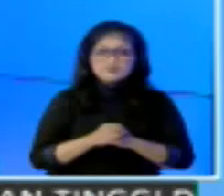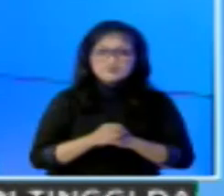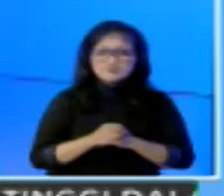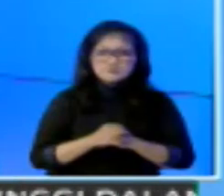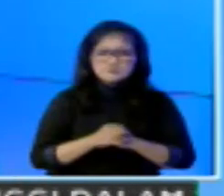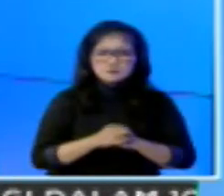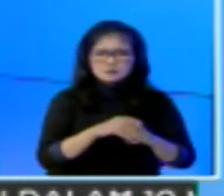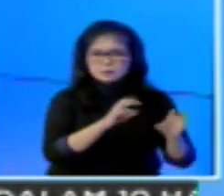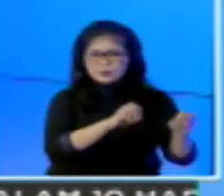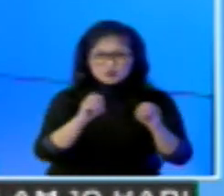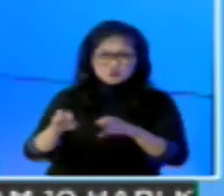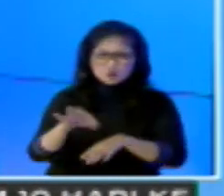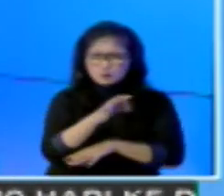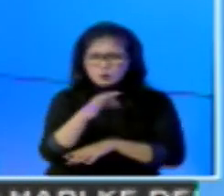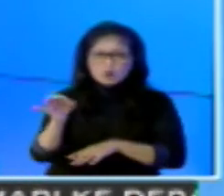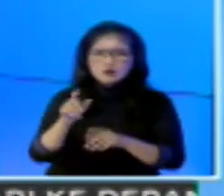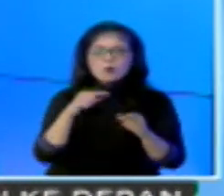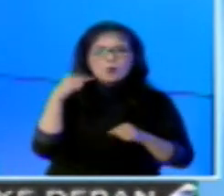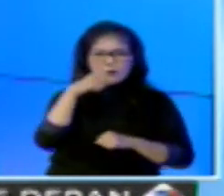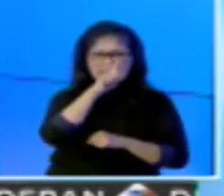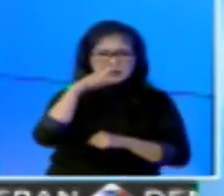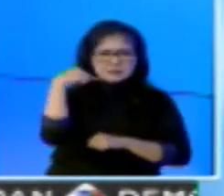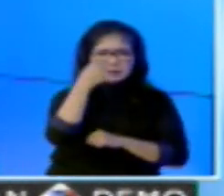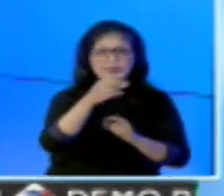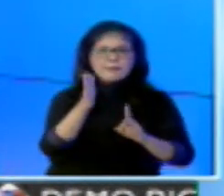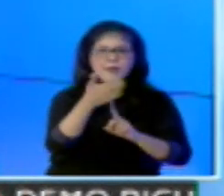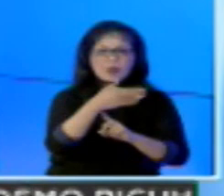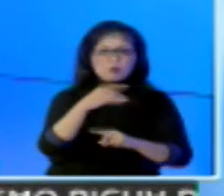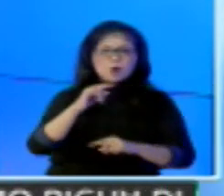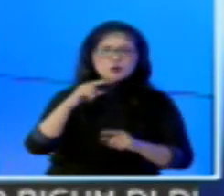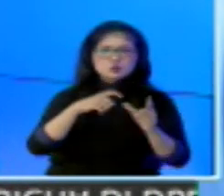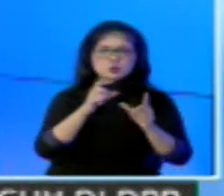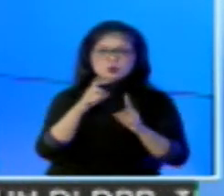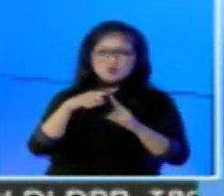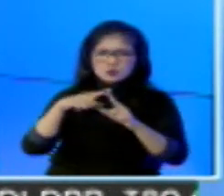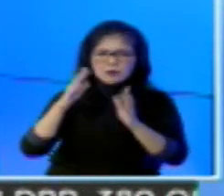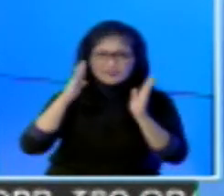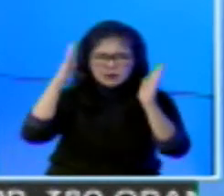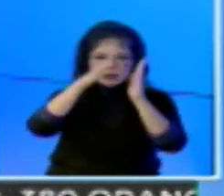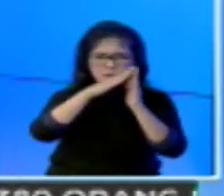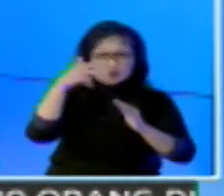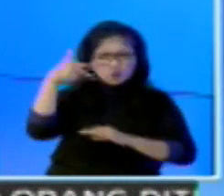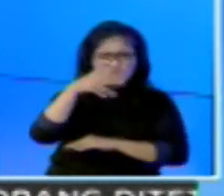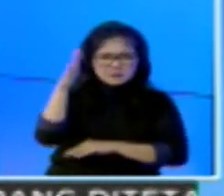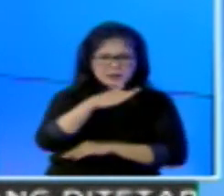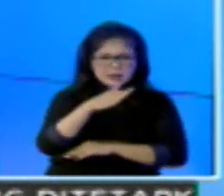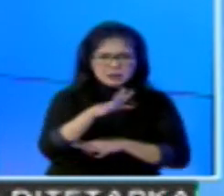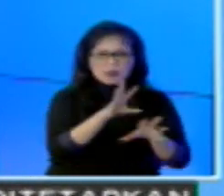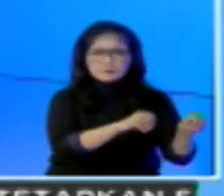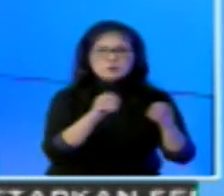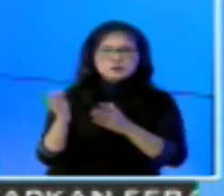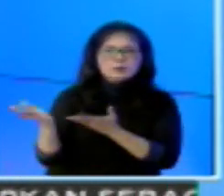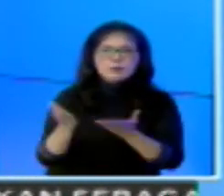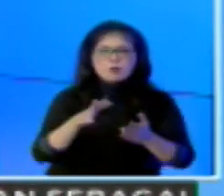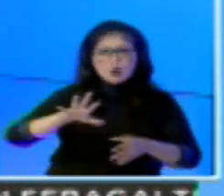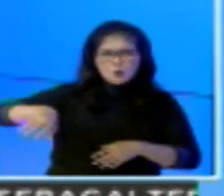Pemirsa, puluhan pengungsi Wamena tiba di Pelabuhan Soekarno-Hatta, Makassar, Sulawesi Selatan. Para pengungsi membawa serta seluruh keluarga dan harta benda